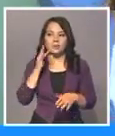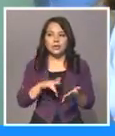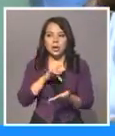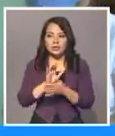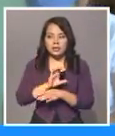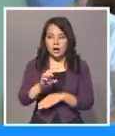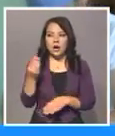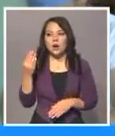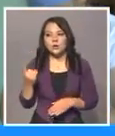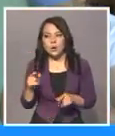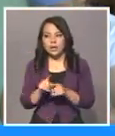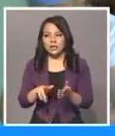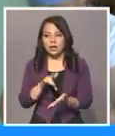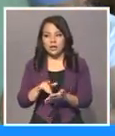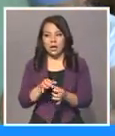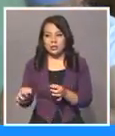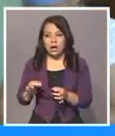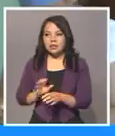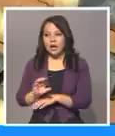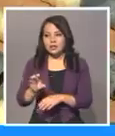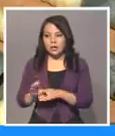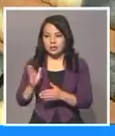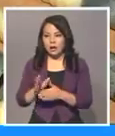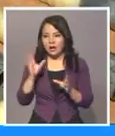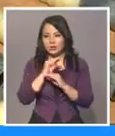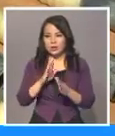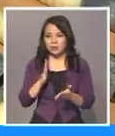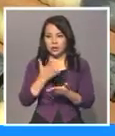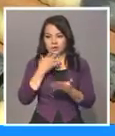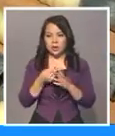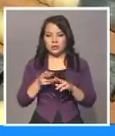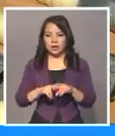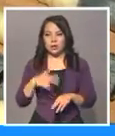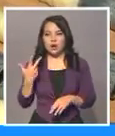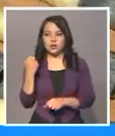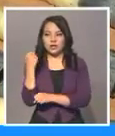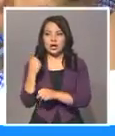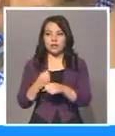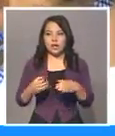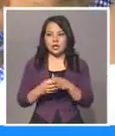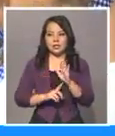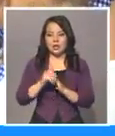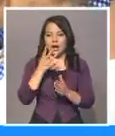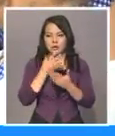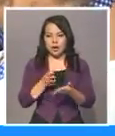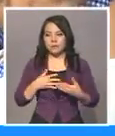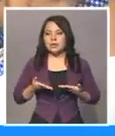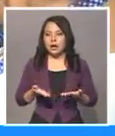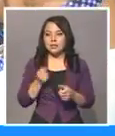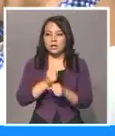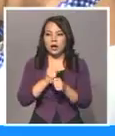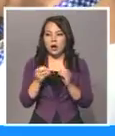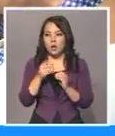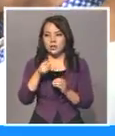Шуға апарамыз. Ешбір затымыз қалып қойған жоқ, үлгере алмаймыз. Алғашында үш жұмысшымен тірлігін бастаған цехта бүгін 10 адам еңбек етеді.